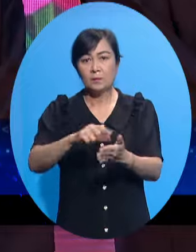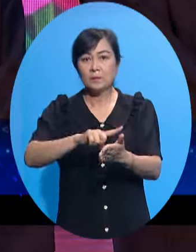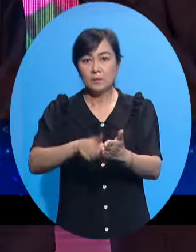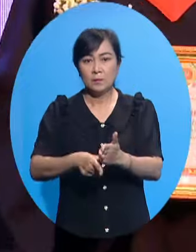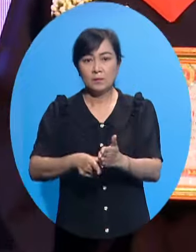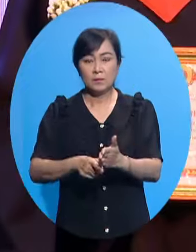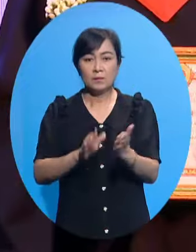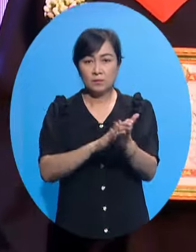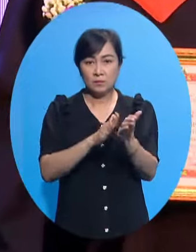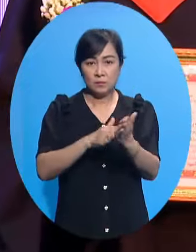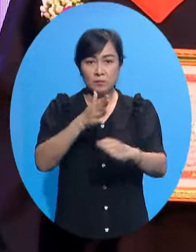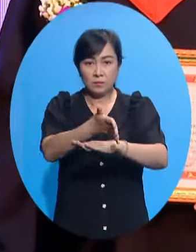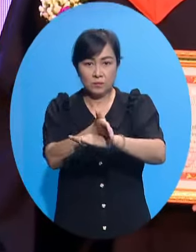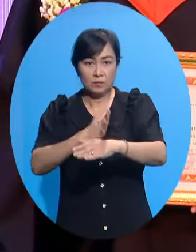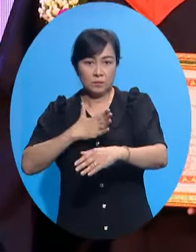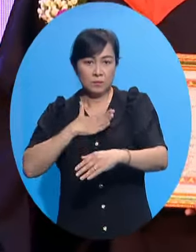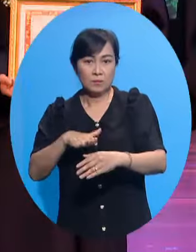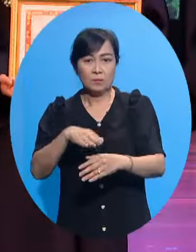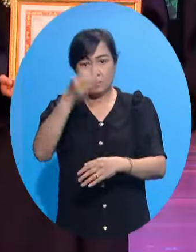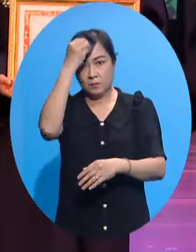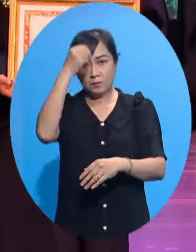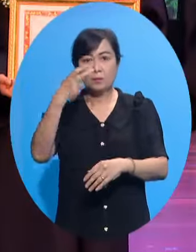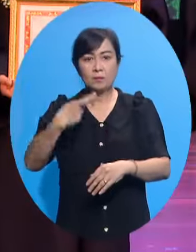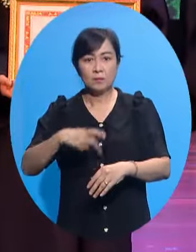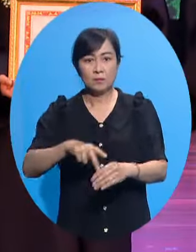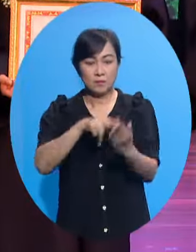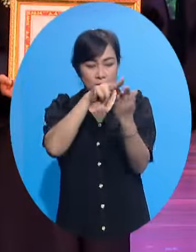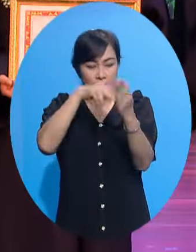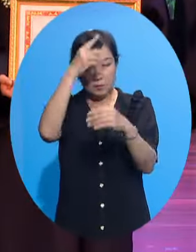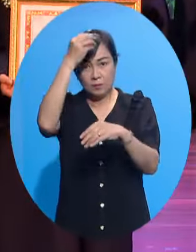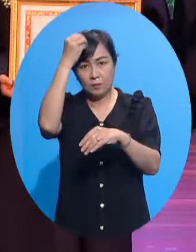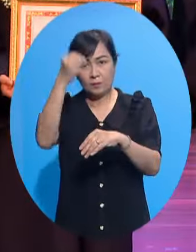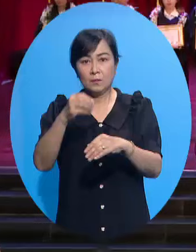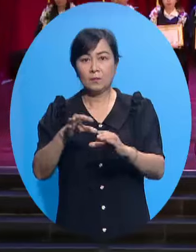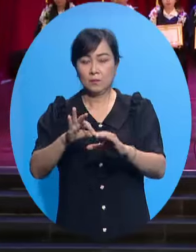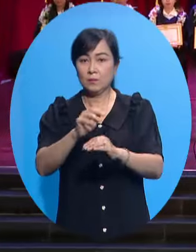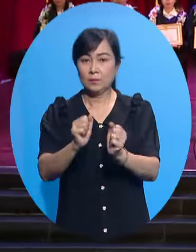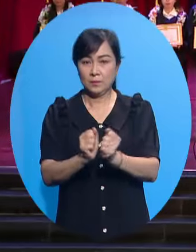Nhiều em thể hiện xuất sắc năng lực của mình trong các lĩnh vực học tập, rèn luyện, nghiên cứu khoa học, công tác xã hội.